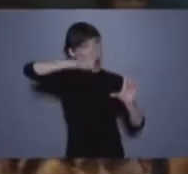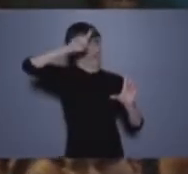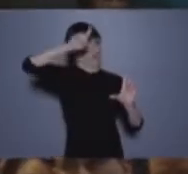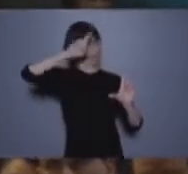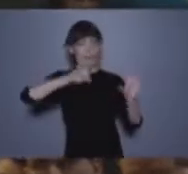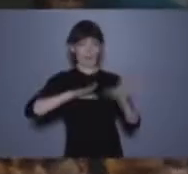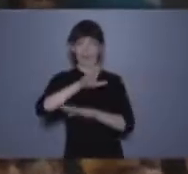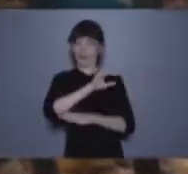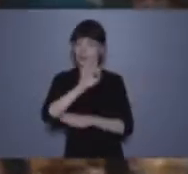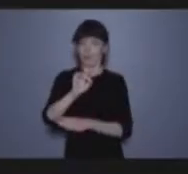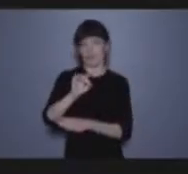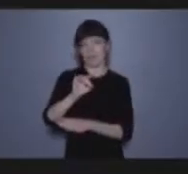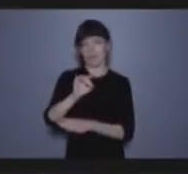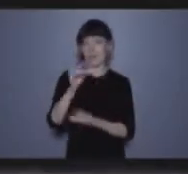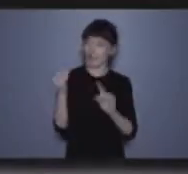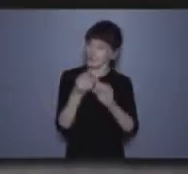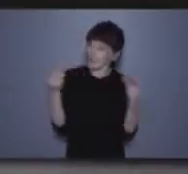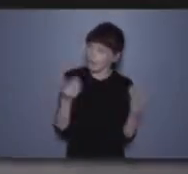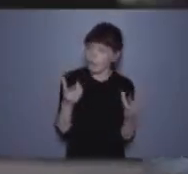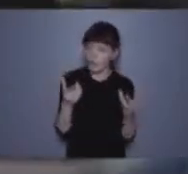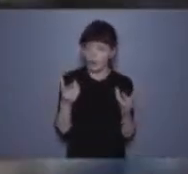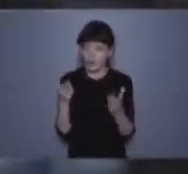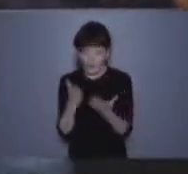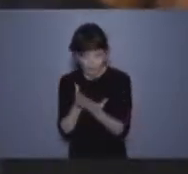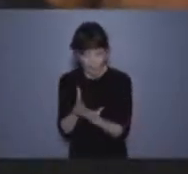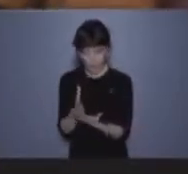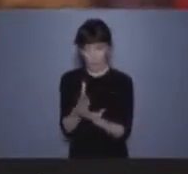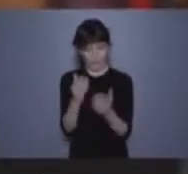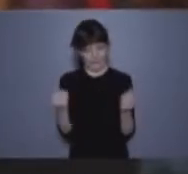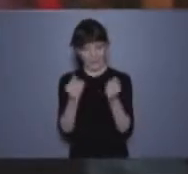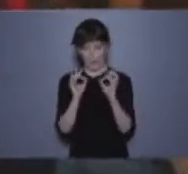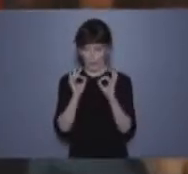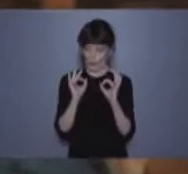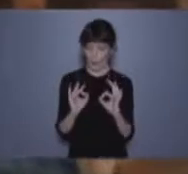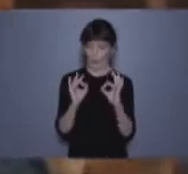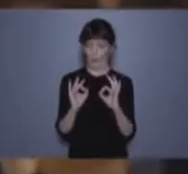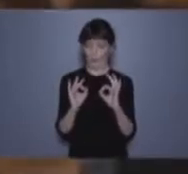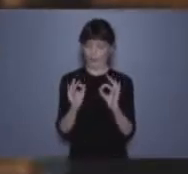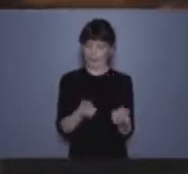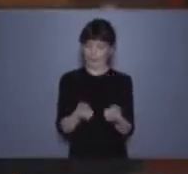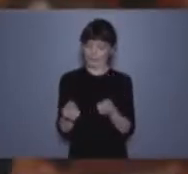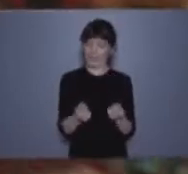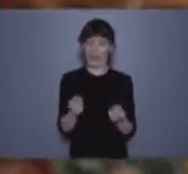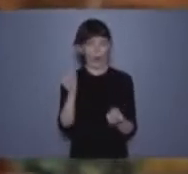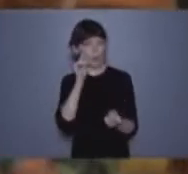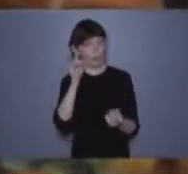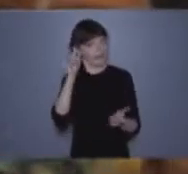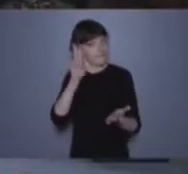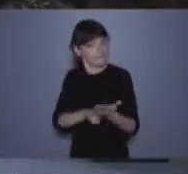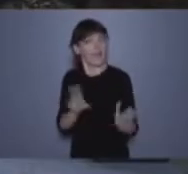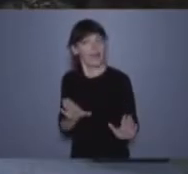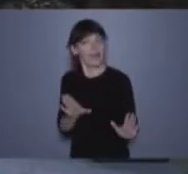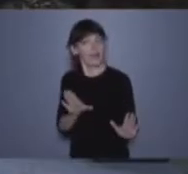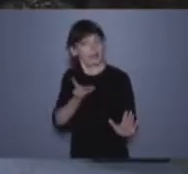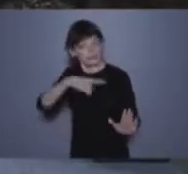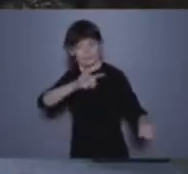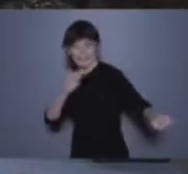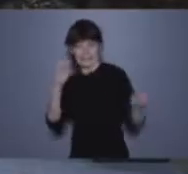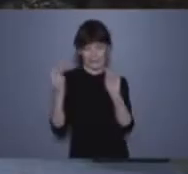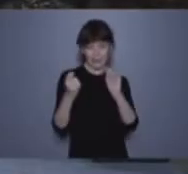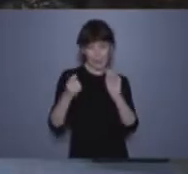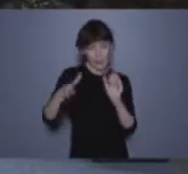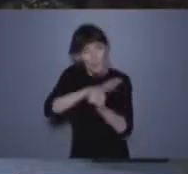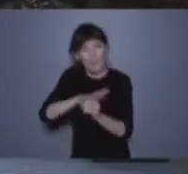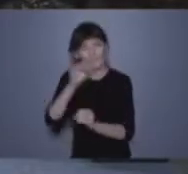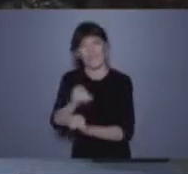soit écologiquement soutenable, parce que, mes amis, nous serons obligés de changer tout. Et